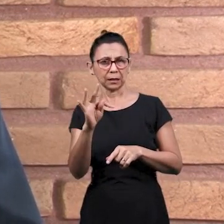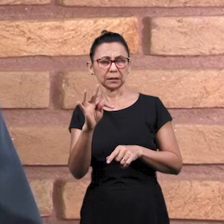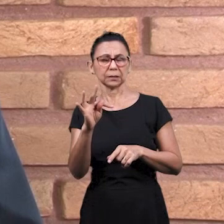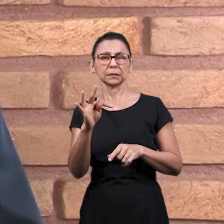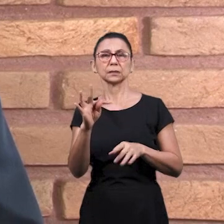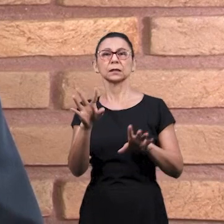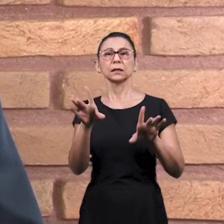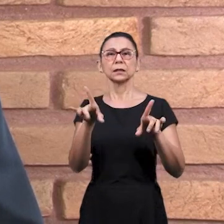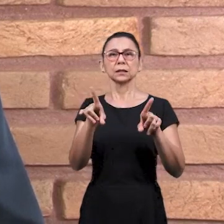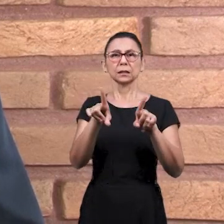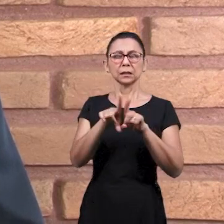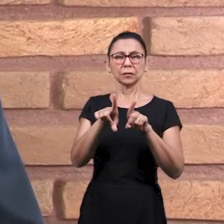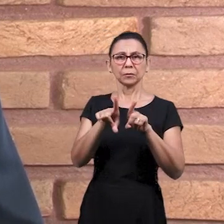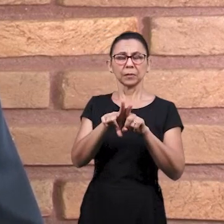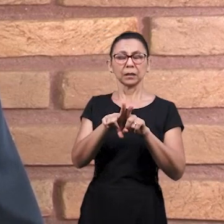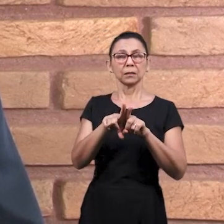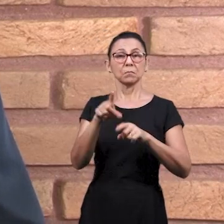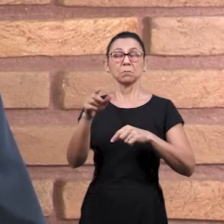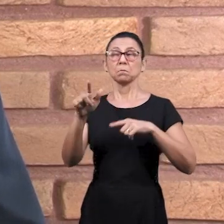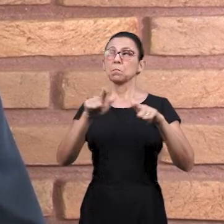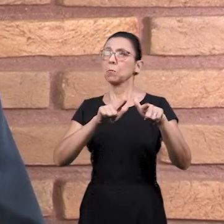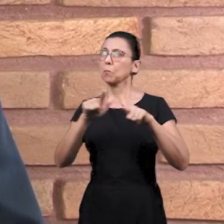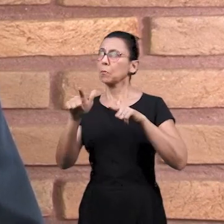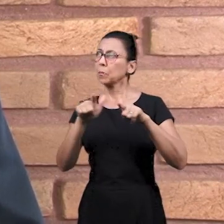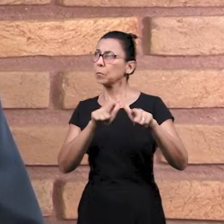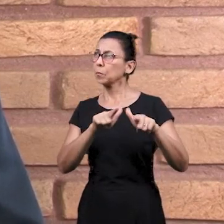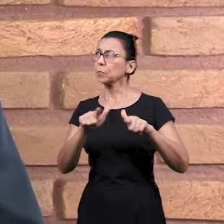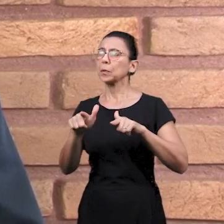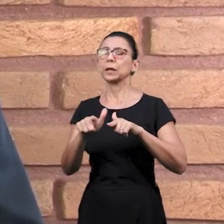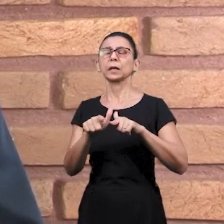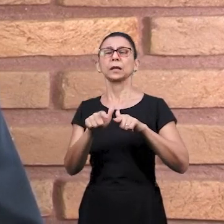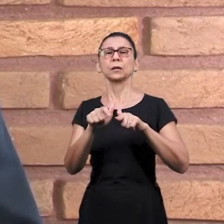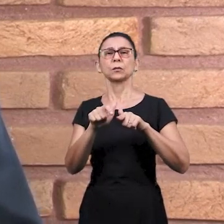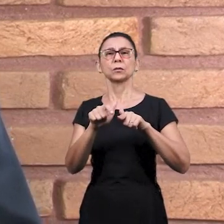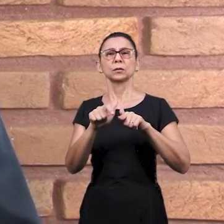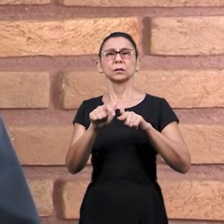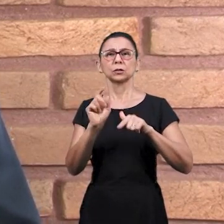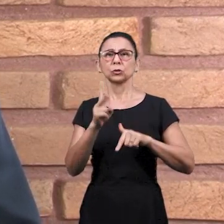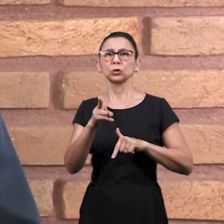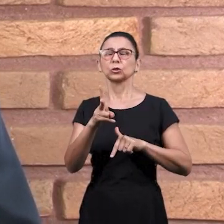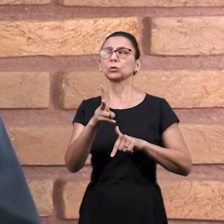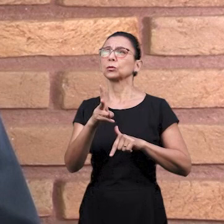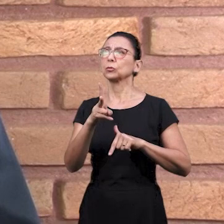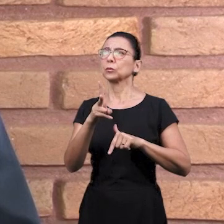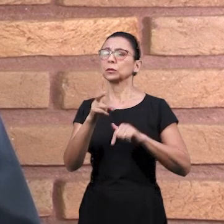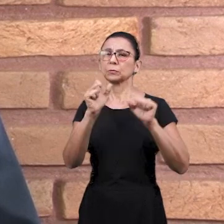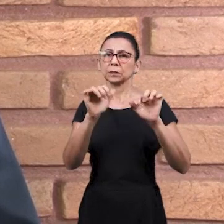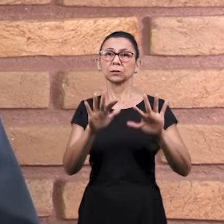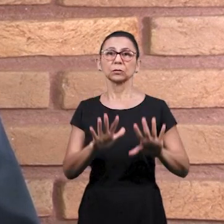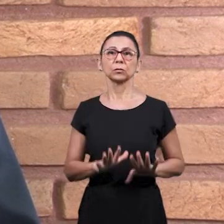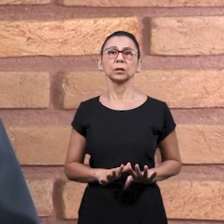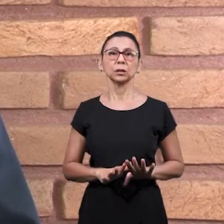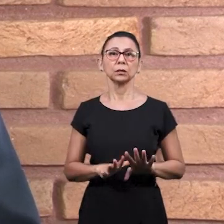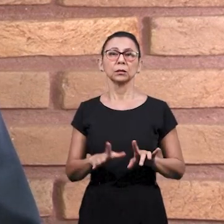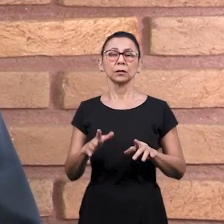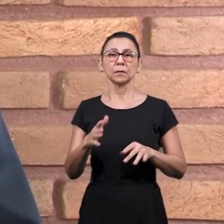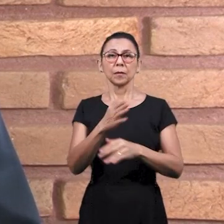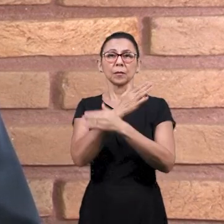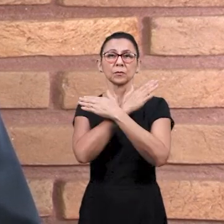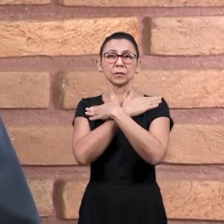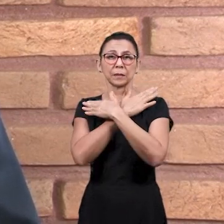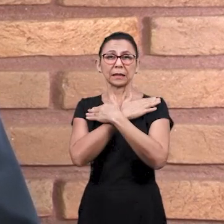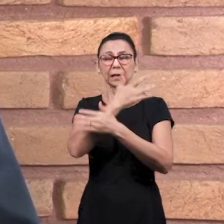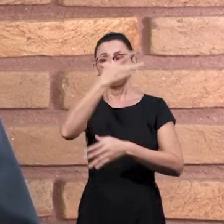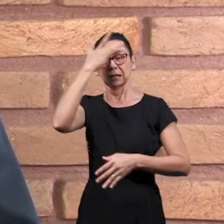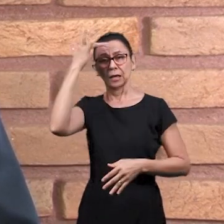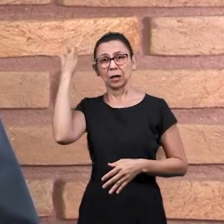с этой болезнью, вирусом, Господь, врачей и пожарников, Господь, врачей скорой